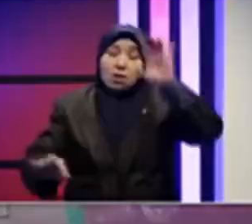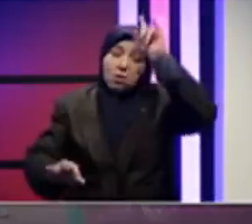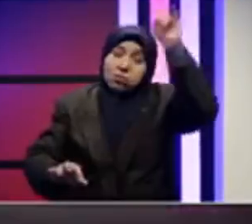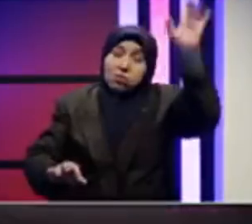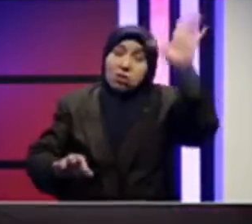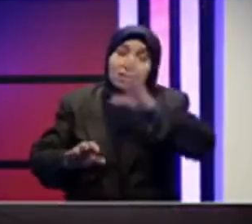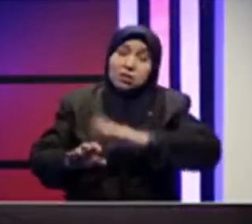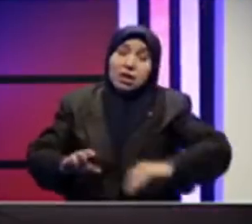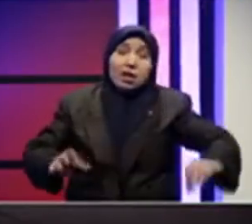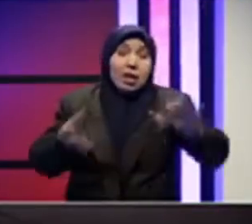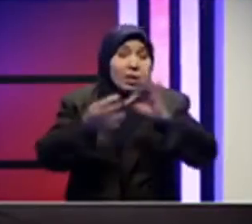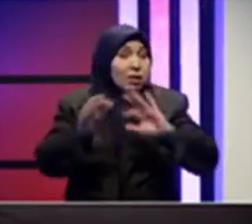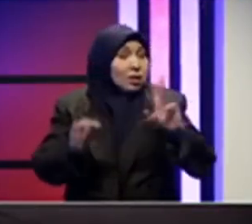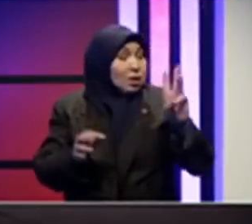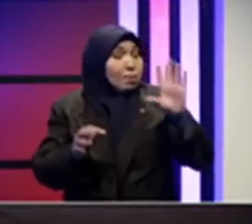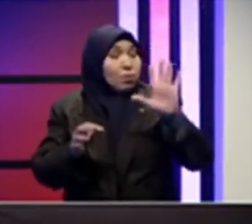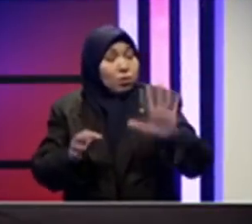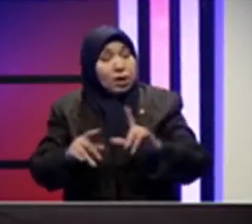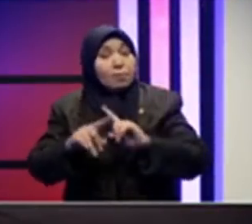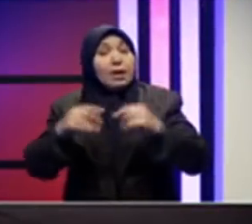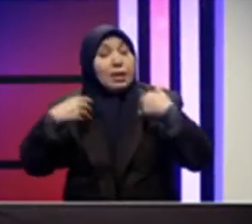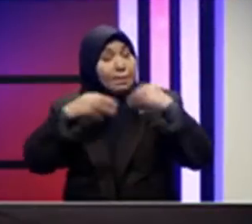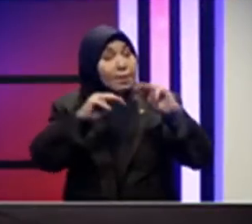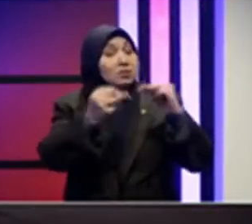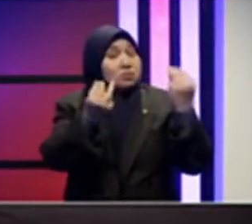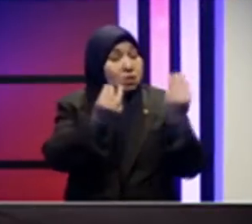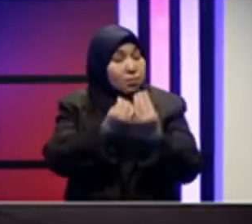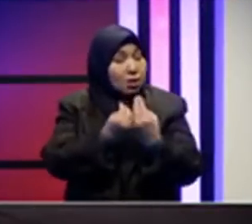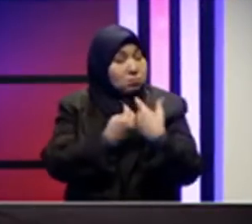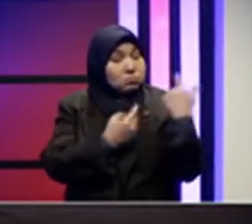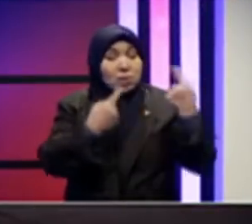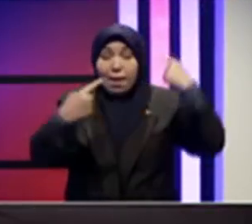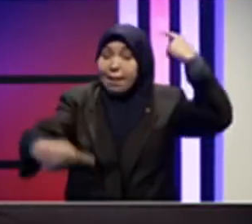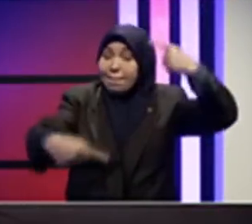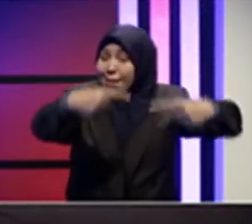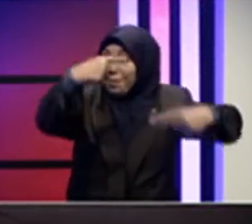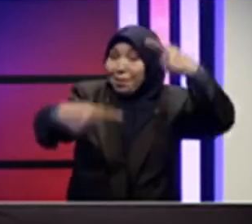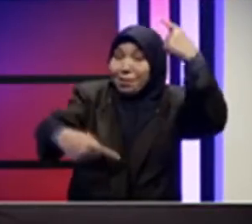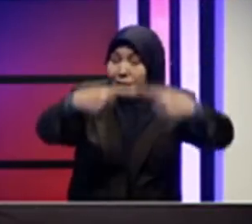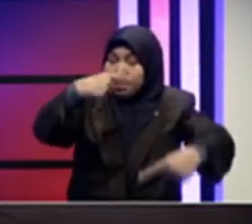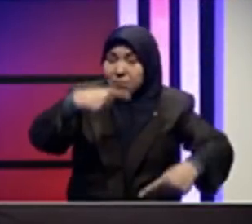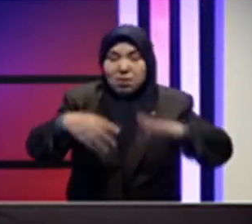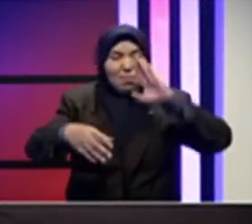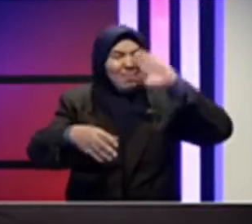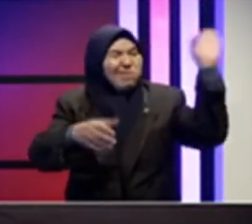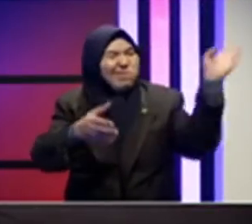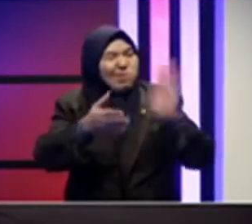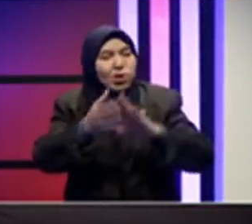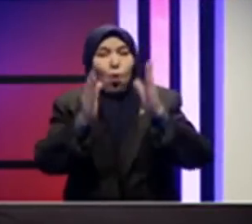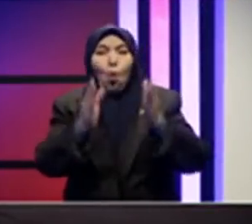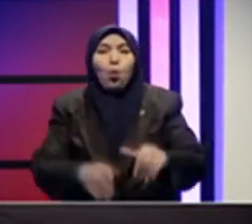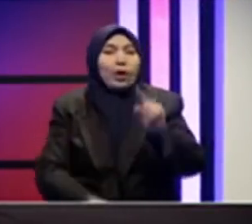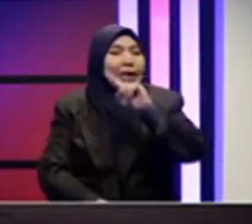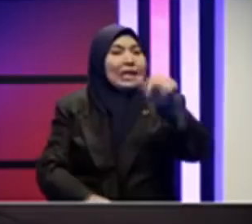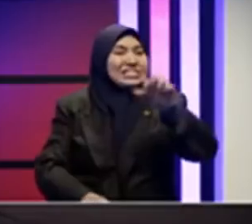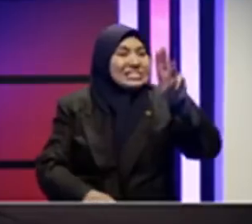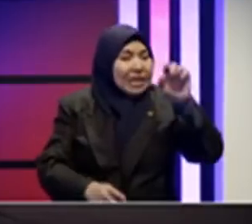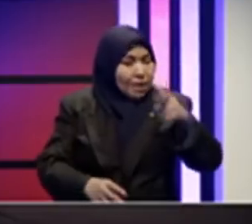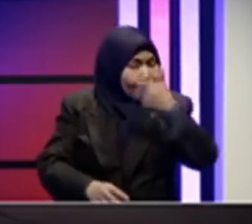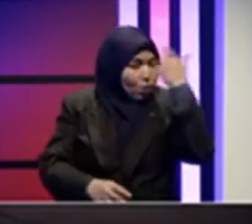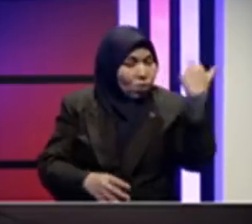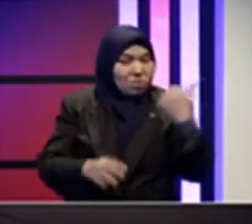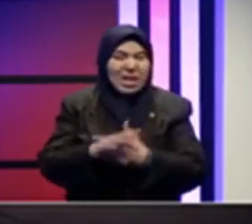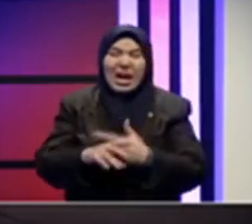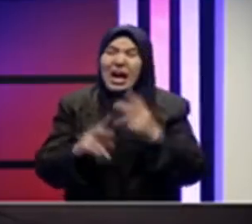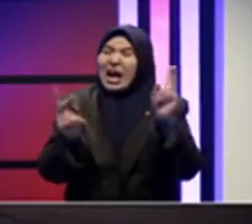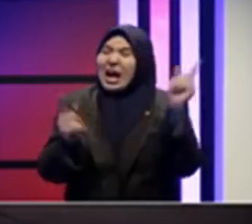Surah Al-Azim ayat ke-65, tetapi segolongan yang ada saling berdebat dengan mereka, maka celakalah orang-orang yang zalim kerana azab pada hari yang pedih, iaitu